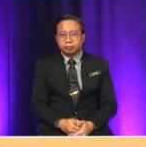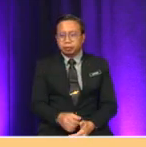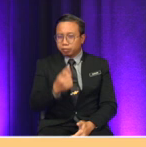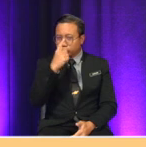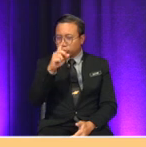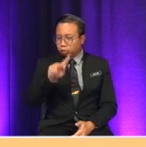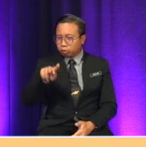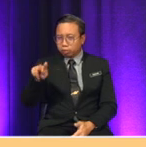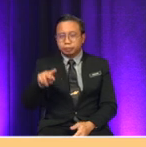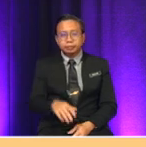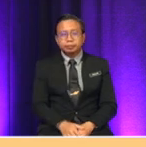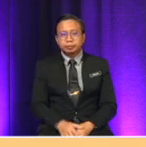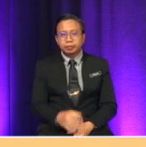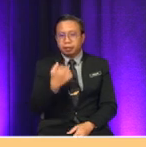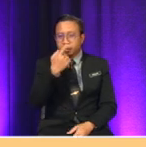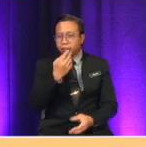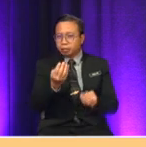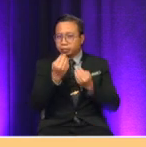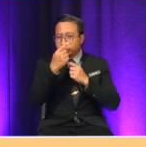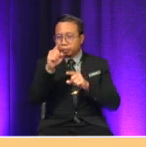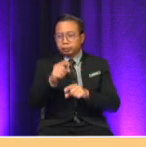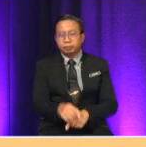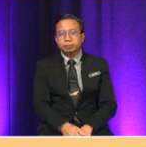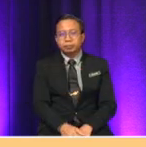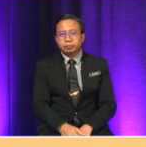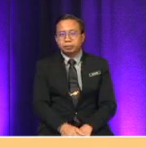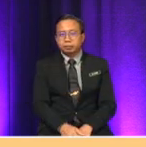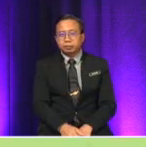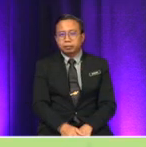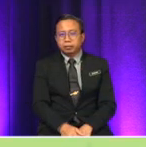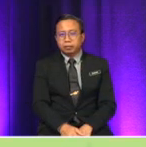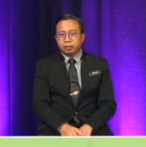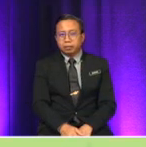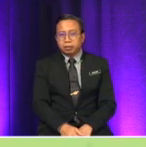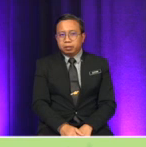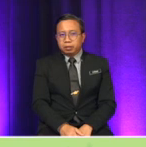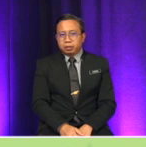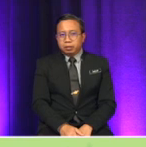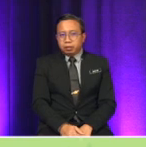untuk kanak-kanak. Okey, siapa nak tolong jawab? Okey, Ifah.